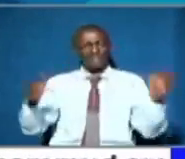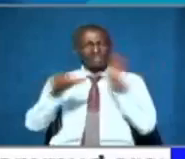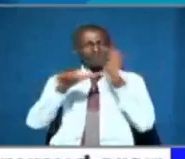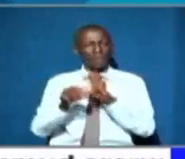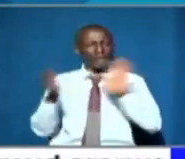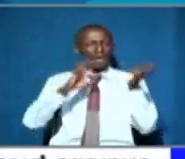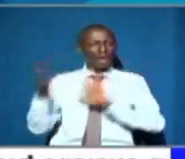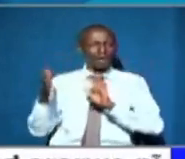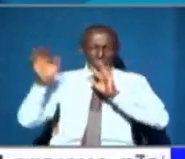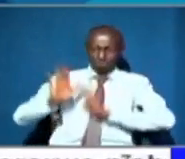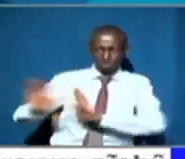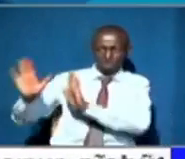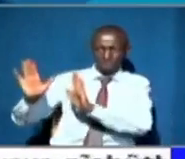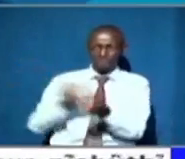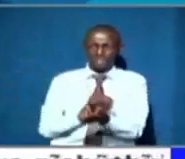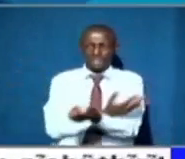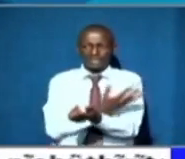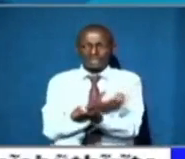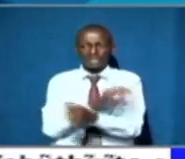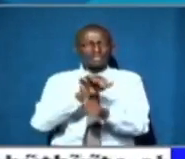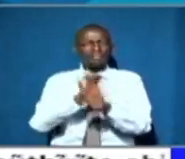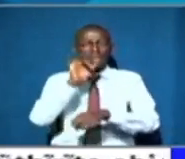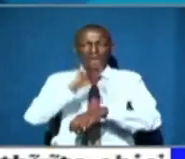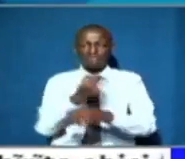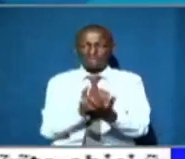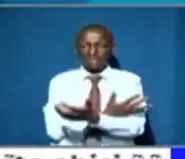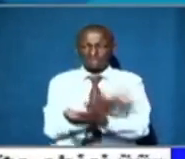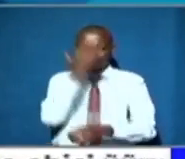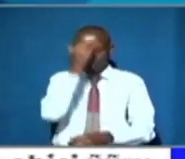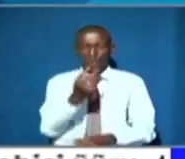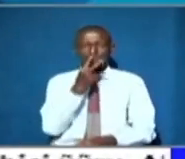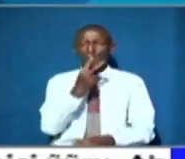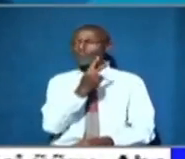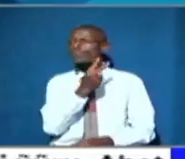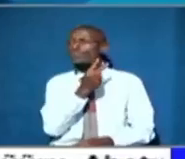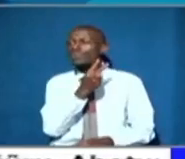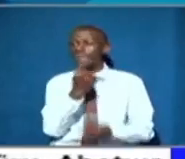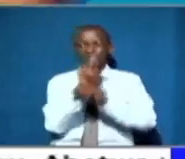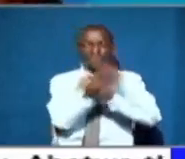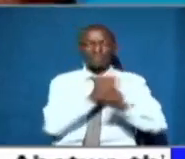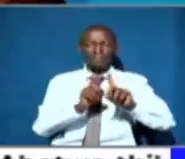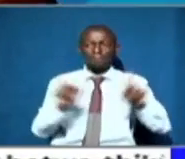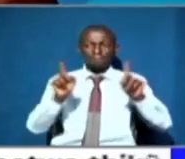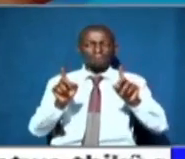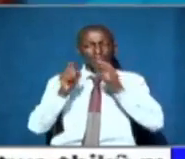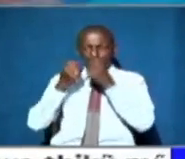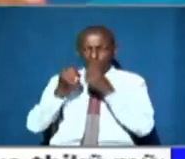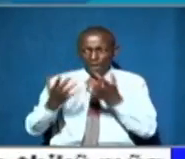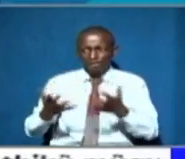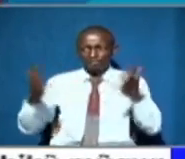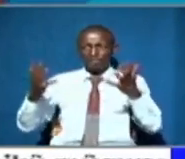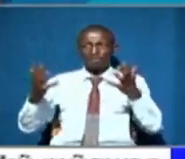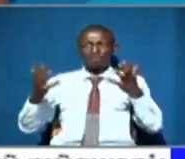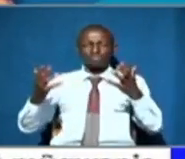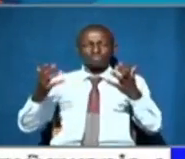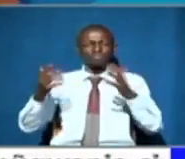tigana nakio cancer ya ndu ingi maranyitu ni cancer ni ndu ici maragucia na kiria no wamera ni mokaka na maundu maingi goka gweka atia